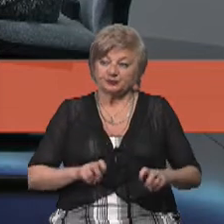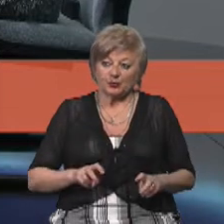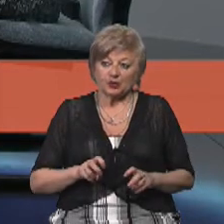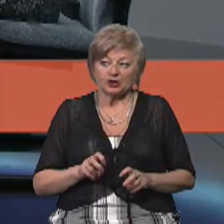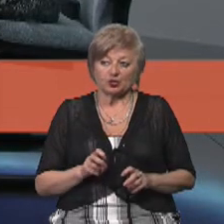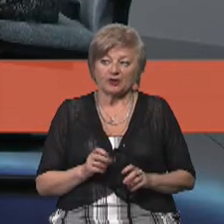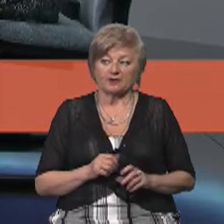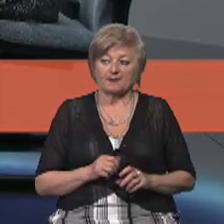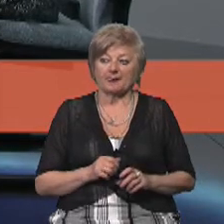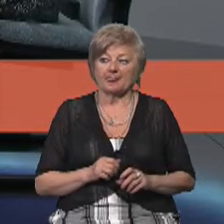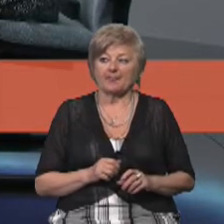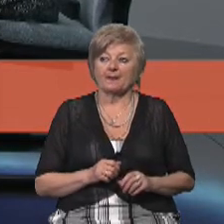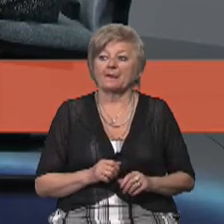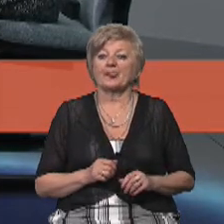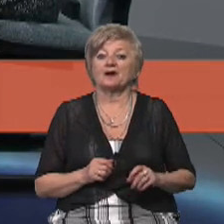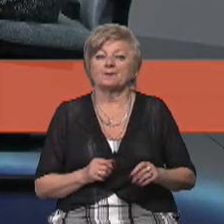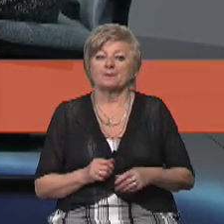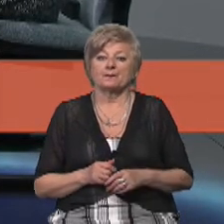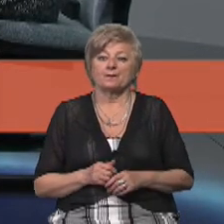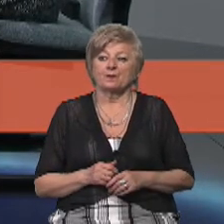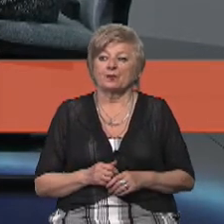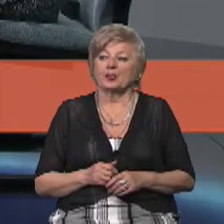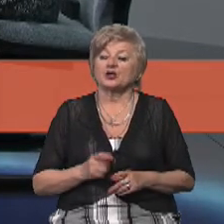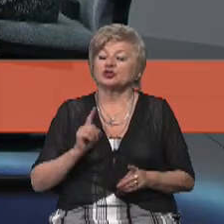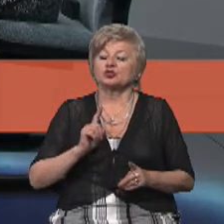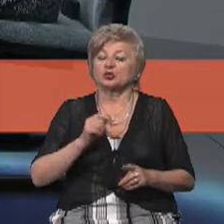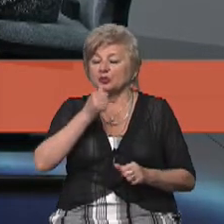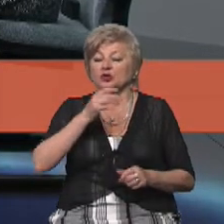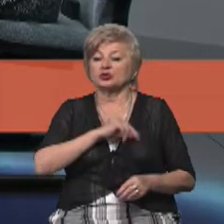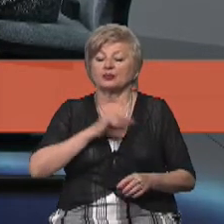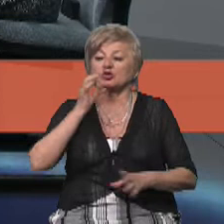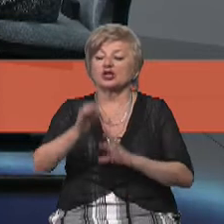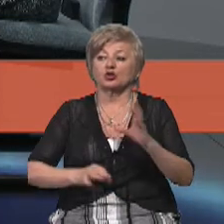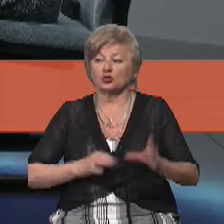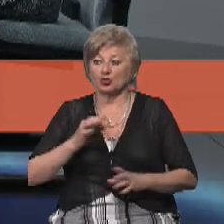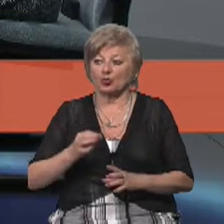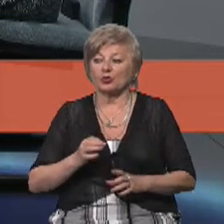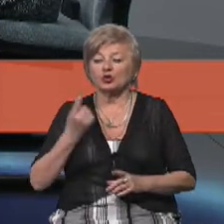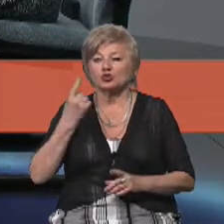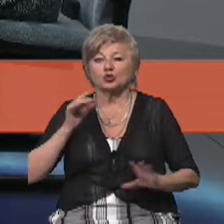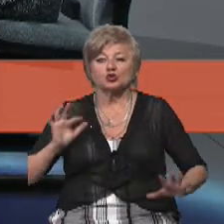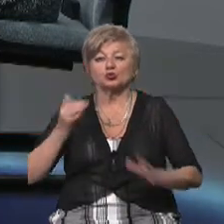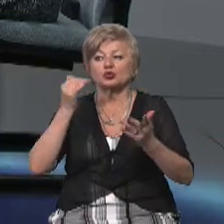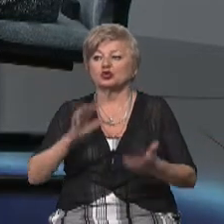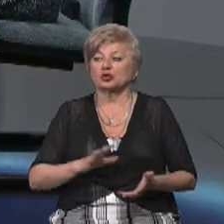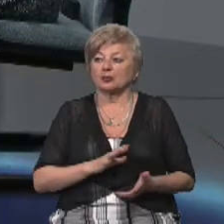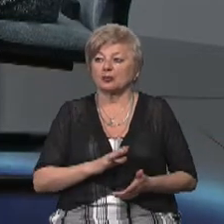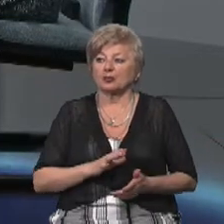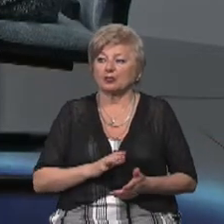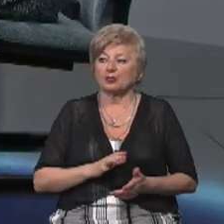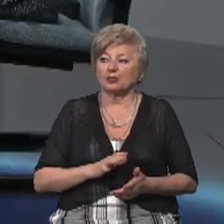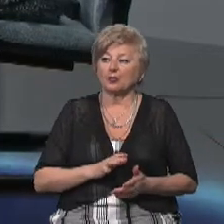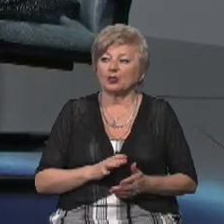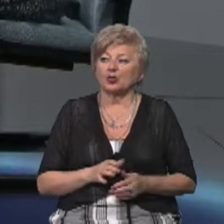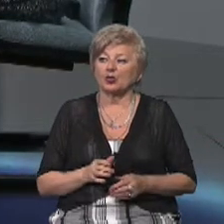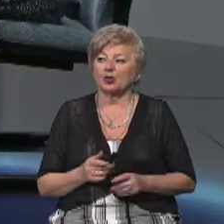тим постом, який може працювати цілодобово. Є ще один випадок, і це більш свіжий випадок. Давайте подивимося. Йдеться про ситуацію на